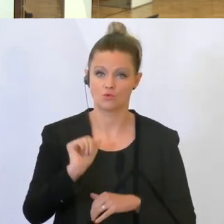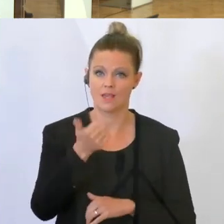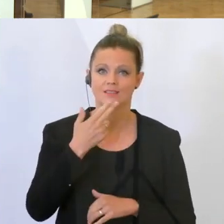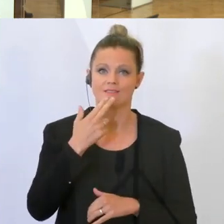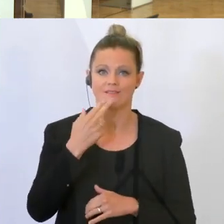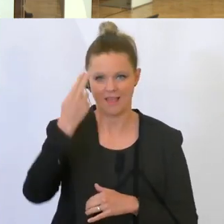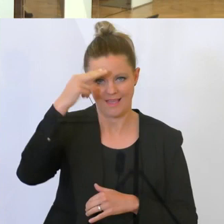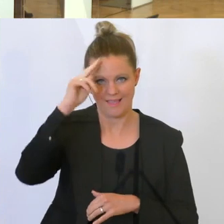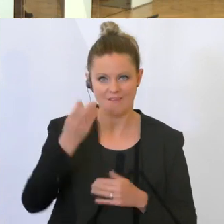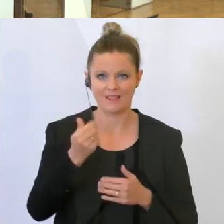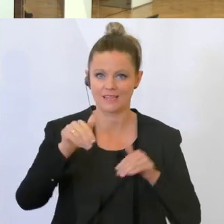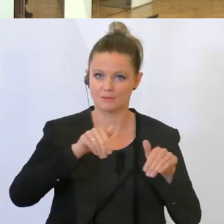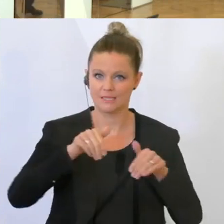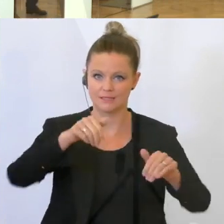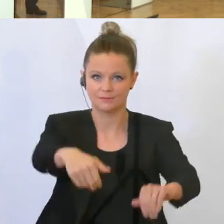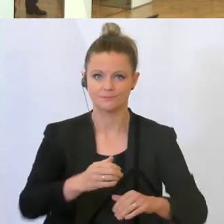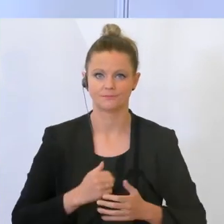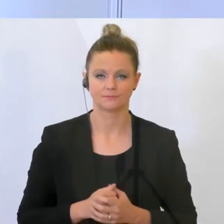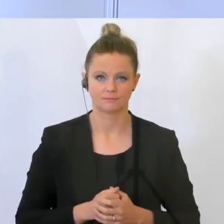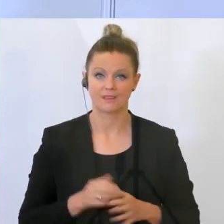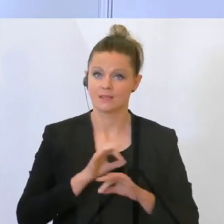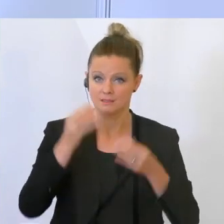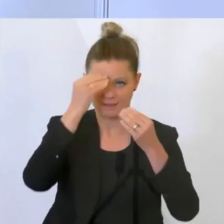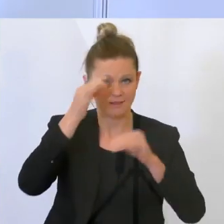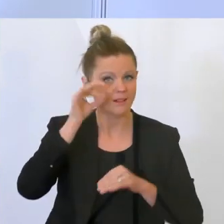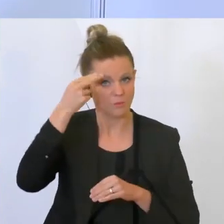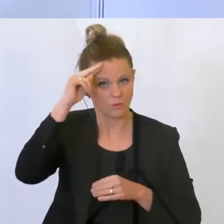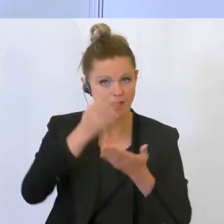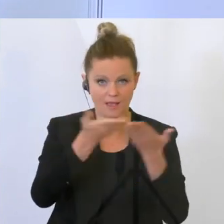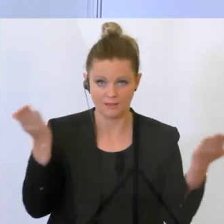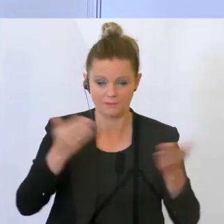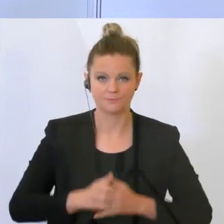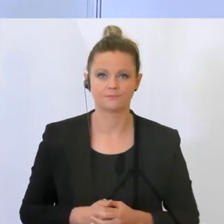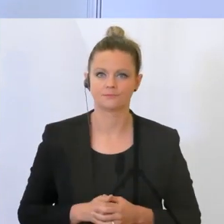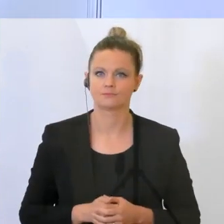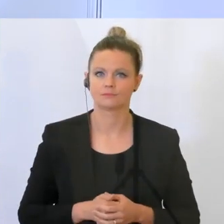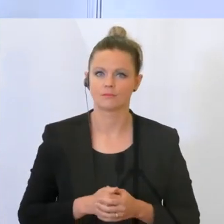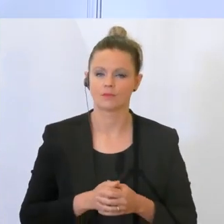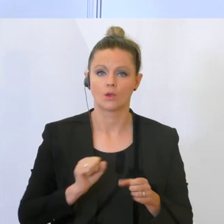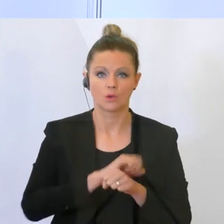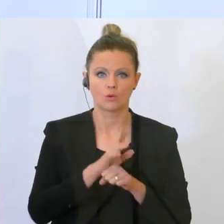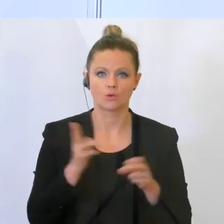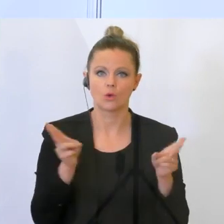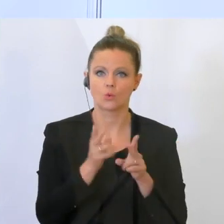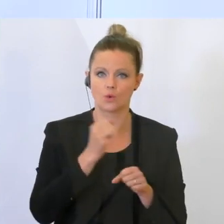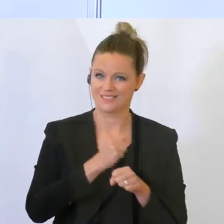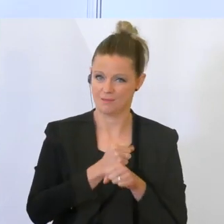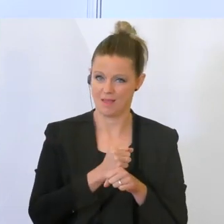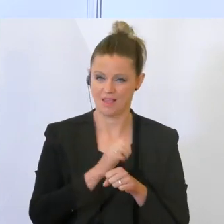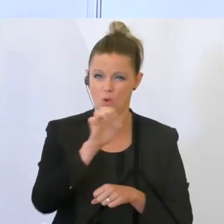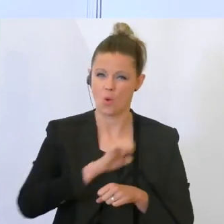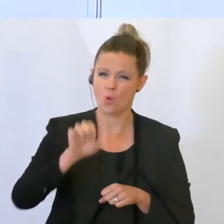schön. Vielen Dank, meine sehr geehrten Damen und Herren. Mit der Corona-Kurzarbeit haben wir ein